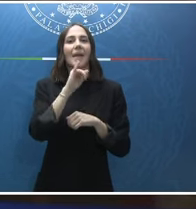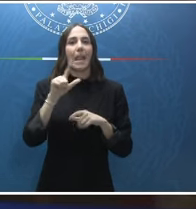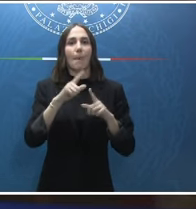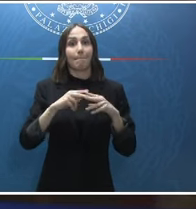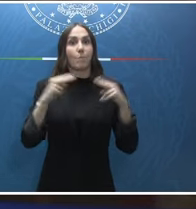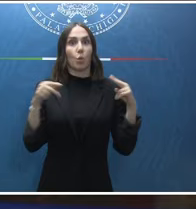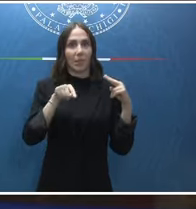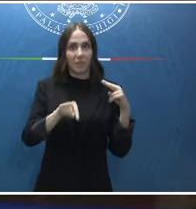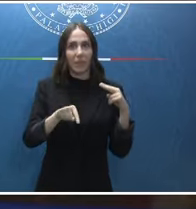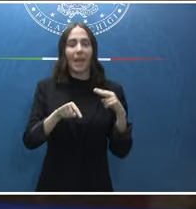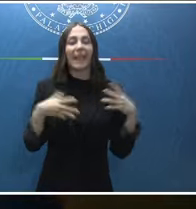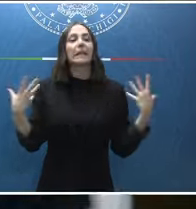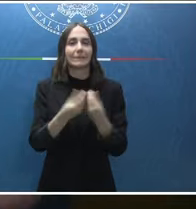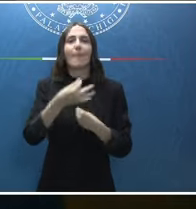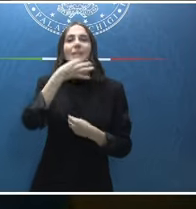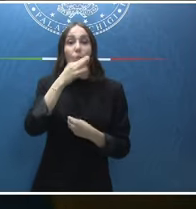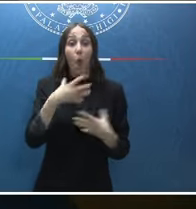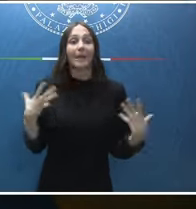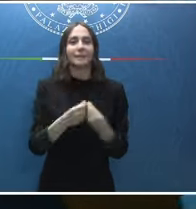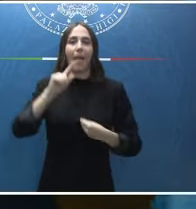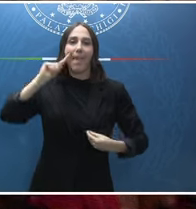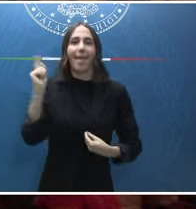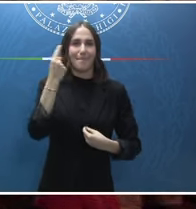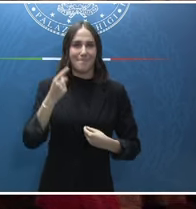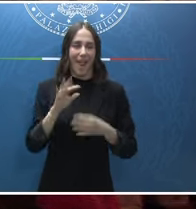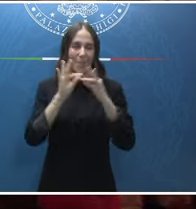è meglio. Grazie.